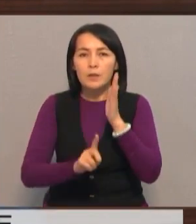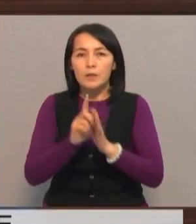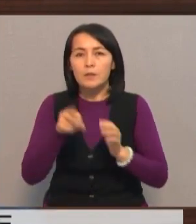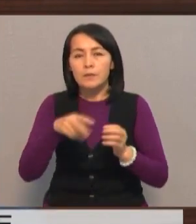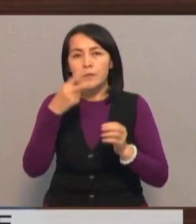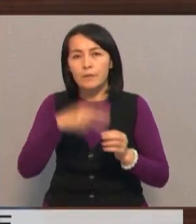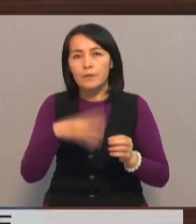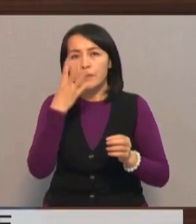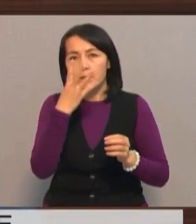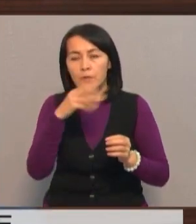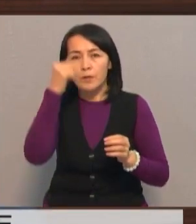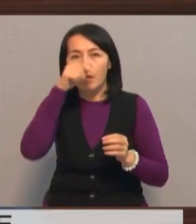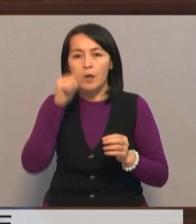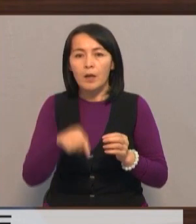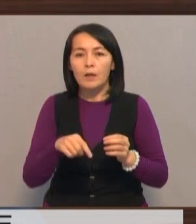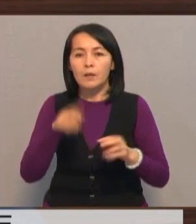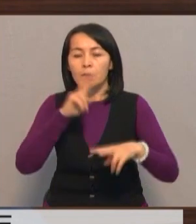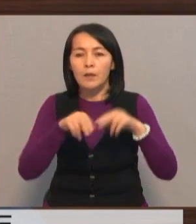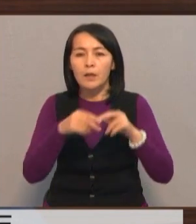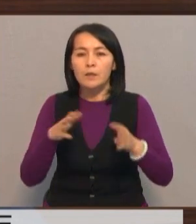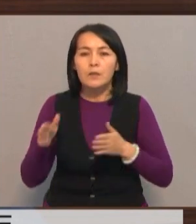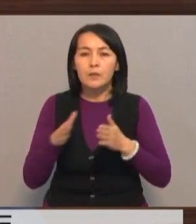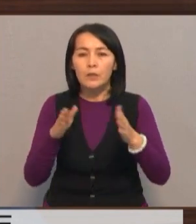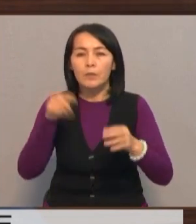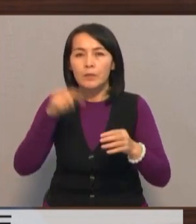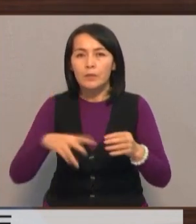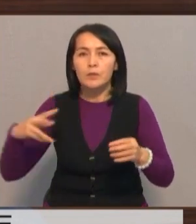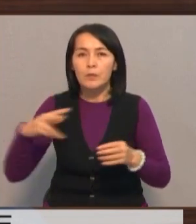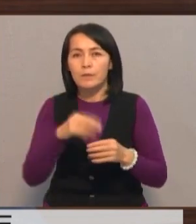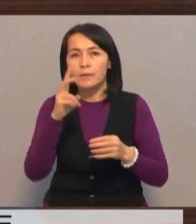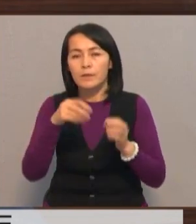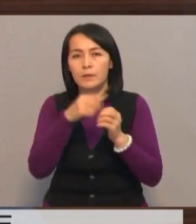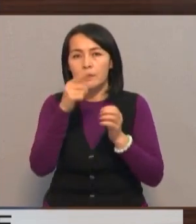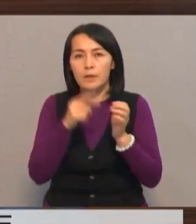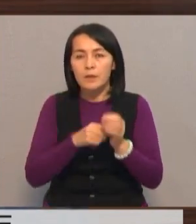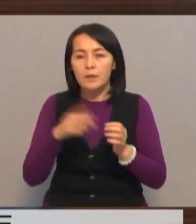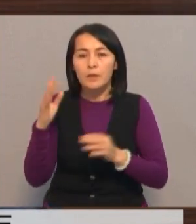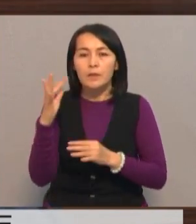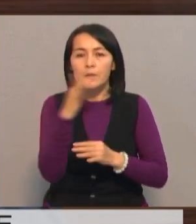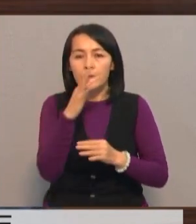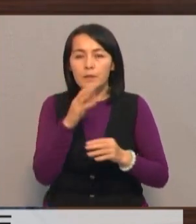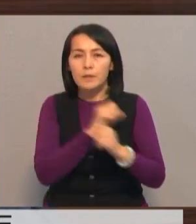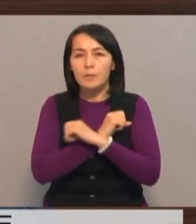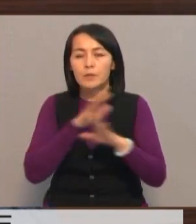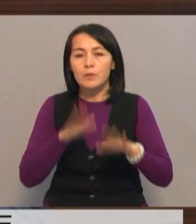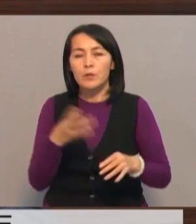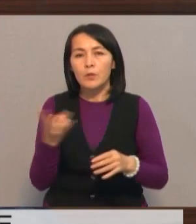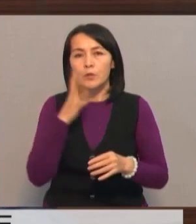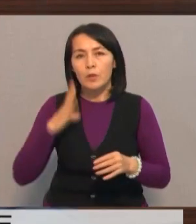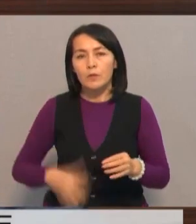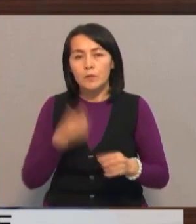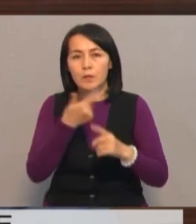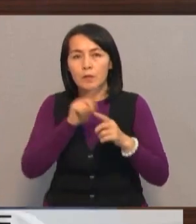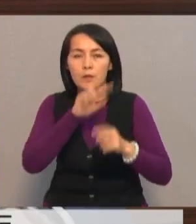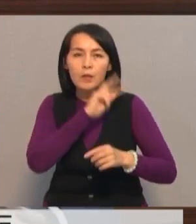в 2024 году. Однако для строительства дороги пришлось бы вырубить 270 деревьев на территории парка. Нужно остановить